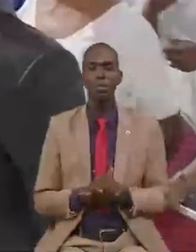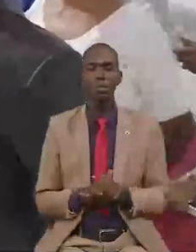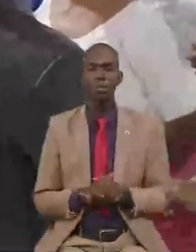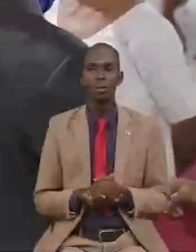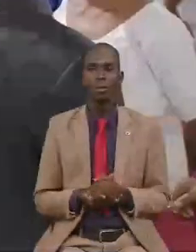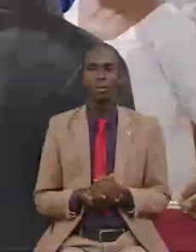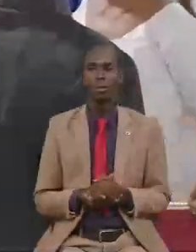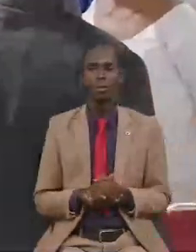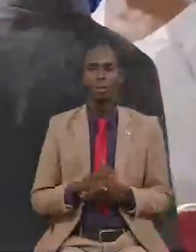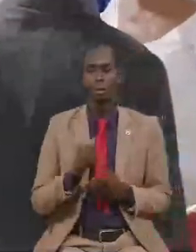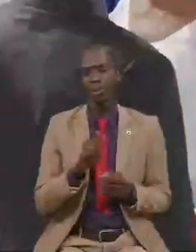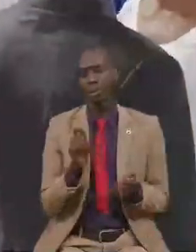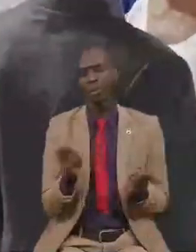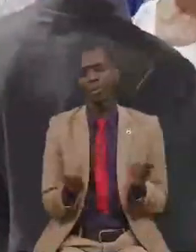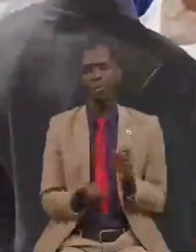un changement,